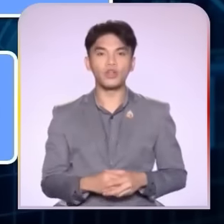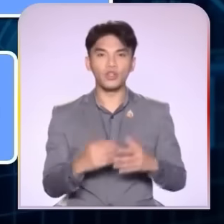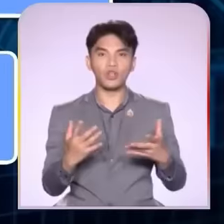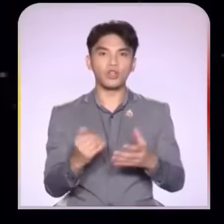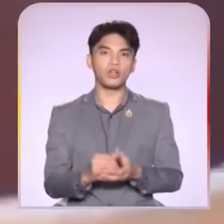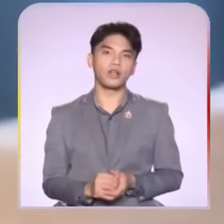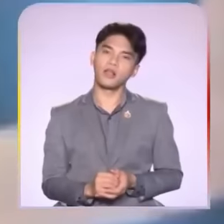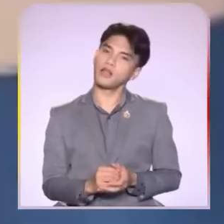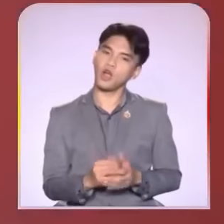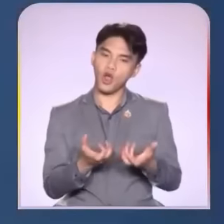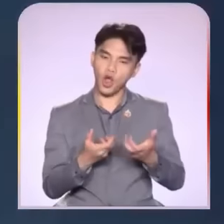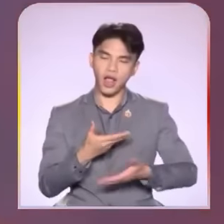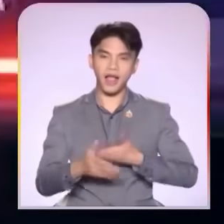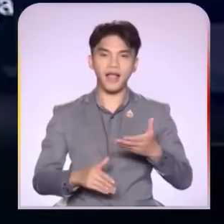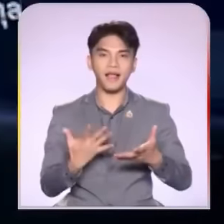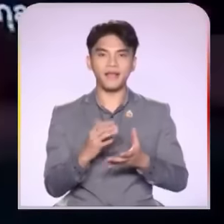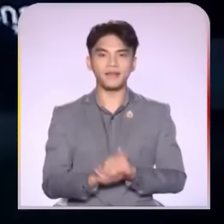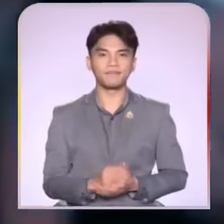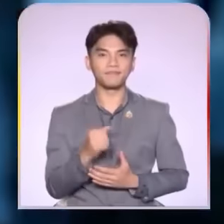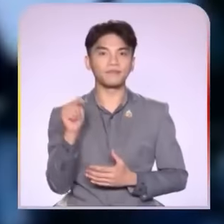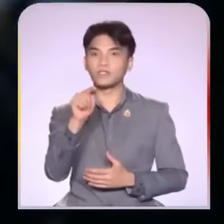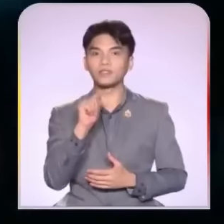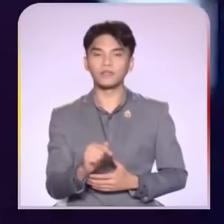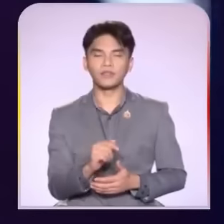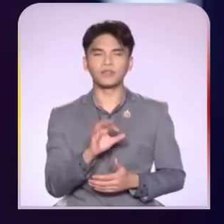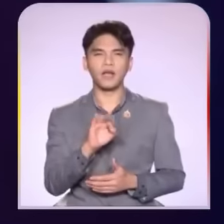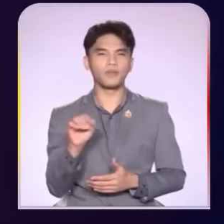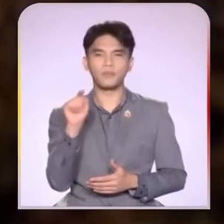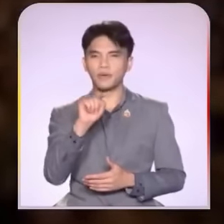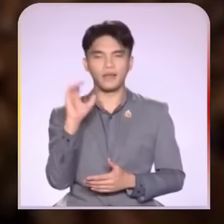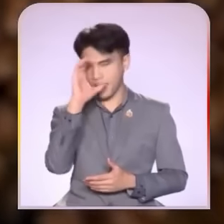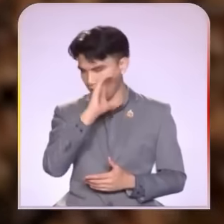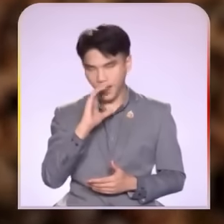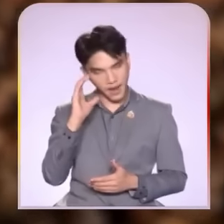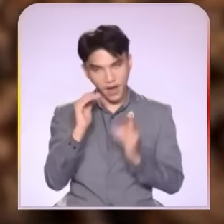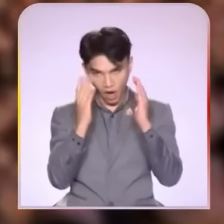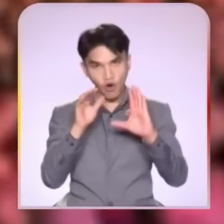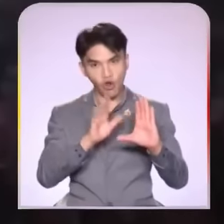อๆอาจจะไม่มีสินค้าเลยหรืออาจจะมีสินค้าแค่ 10% ที่เหลือ 90% คือหา